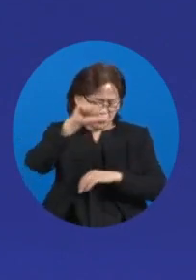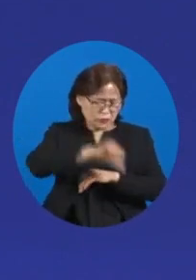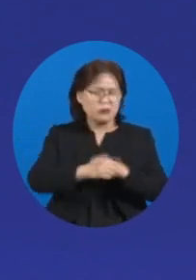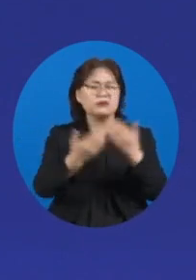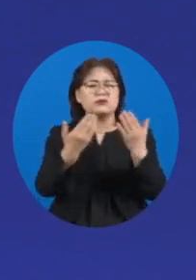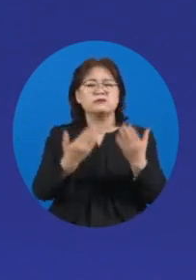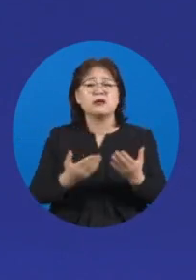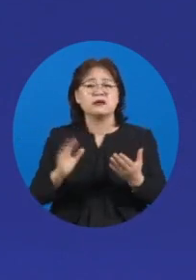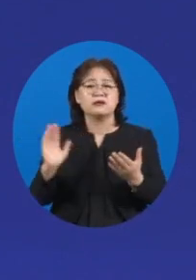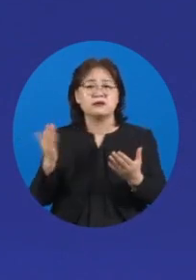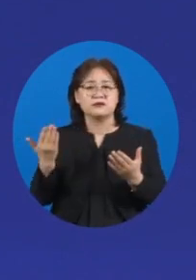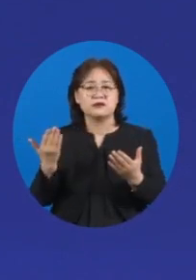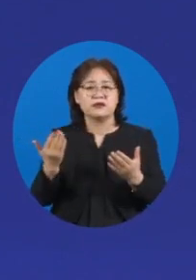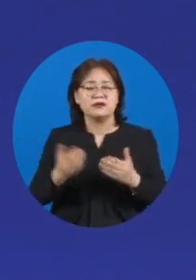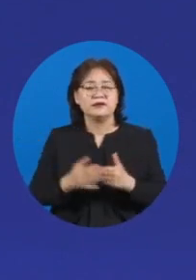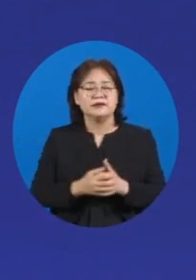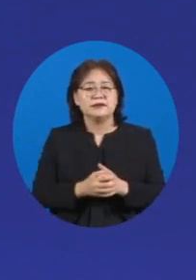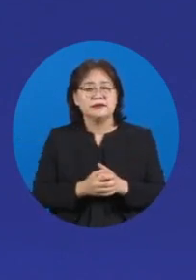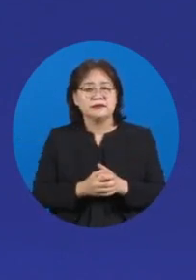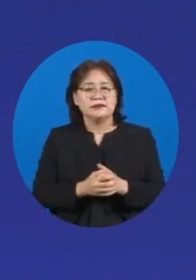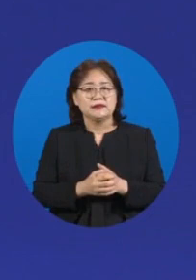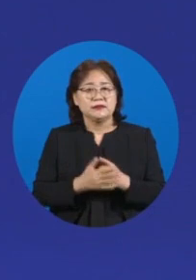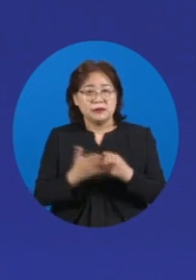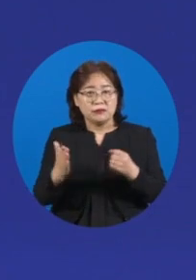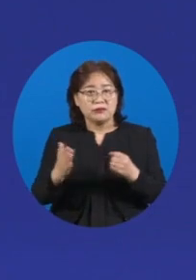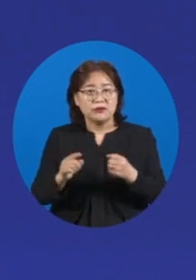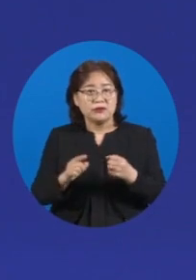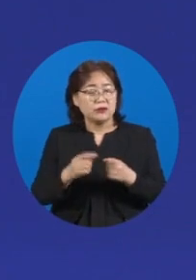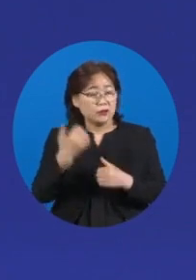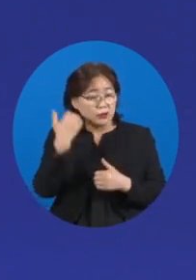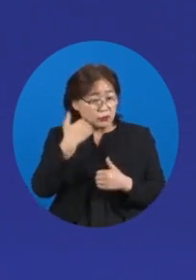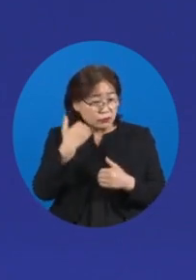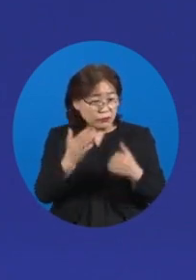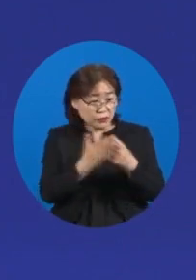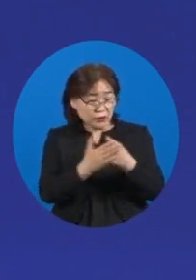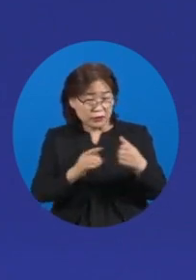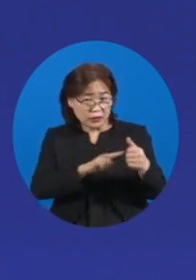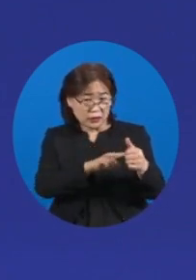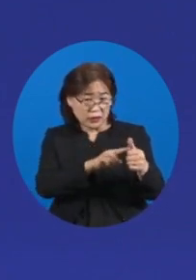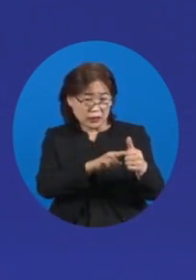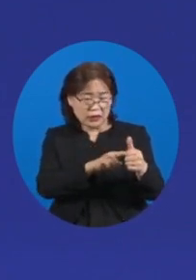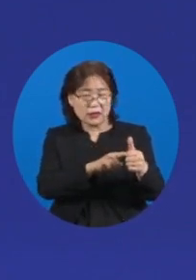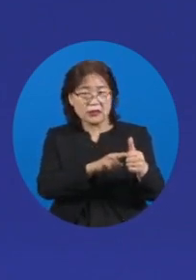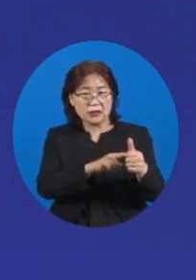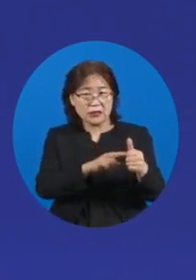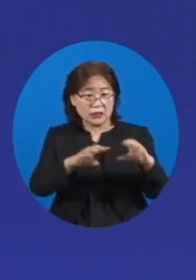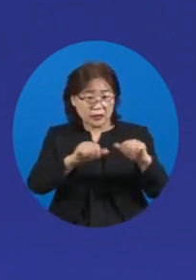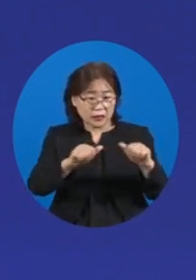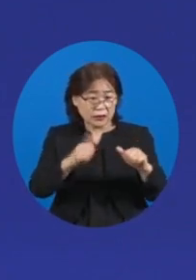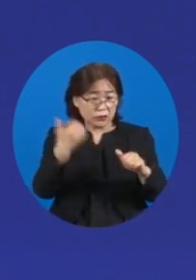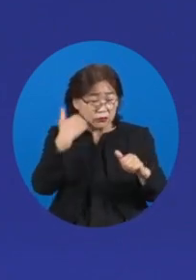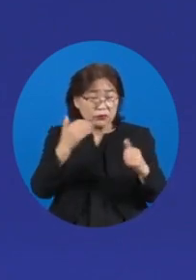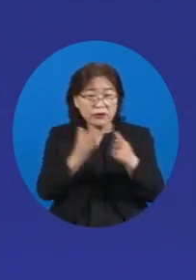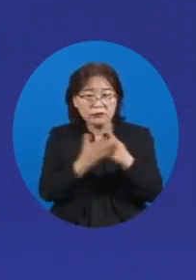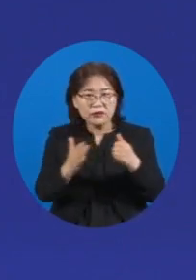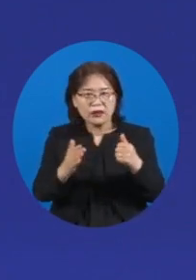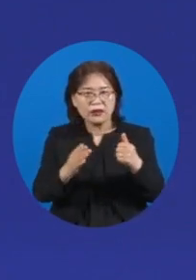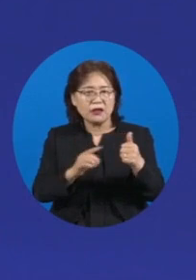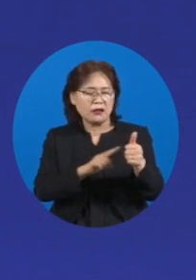받았어요 그런데 누구 로 인하여 땅이 저주를 받았다 라고 말하니까